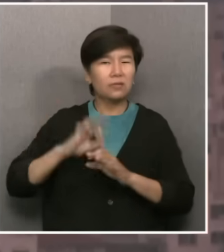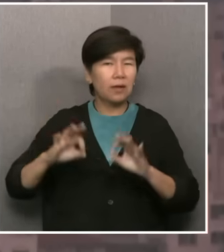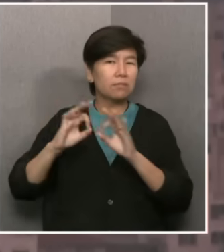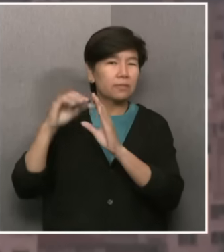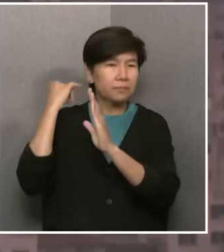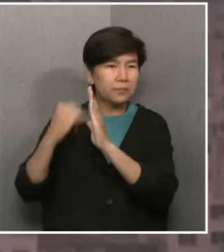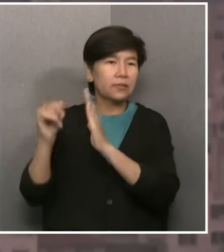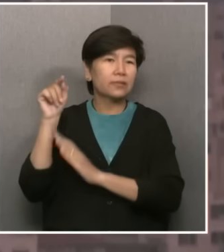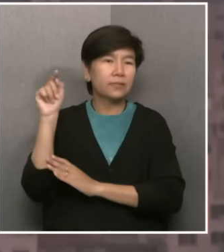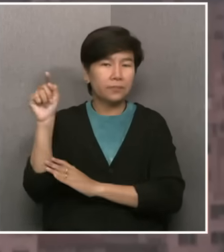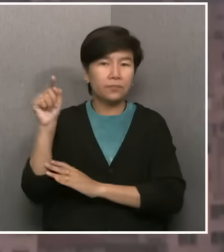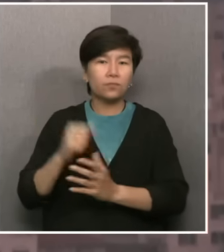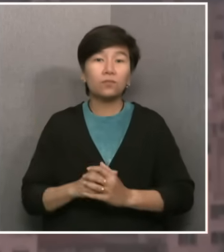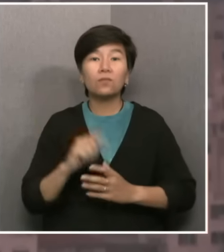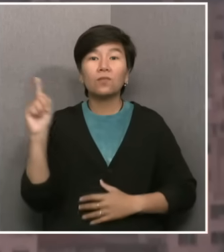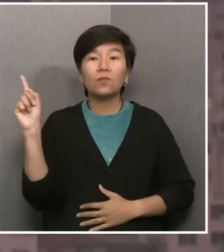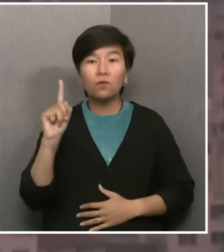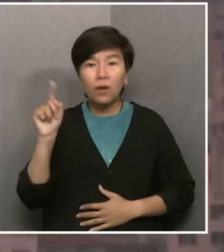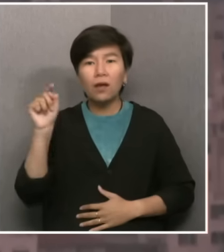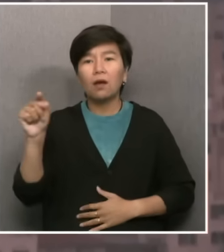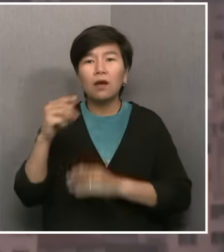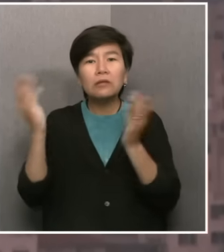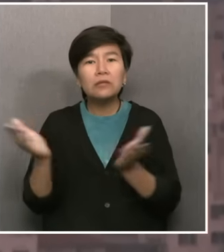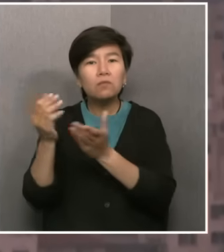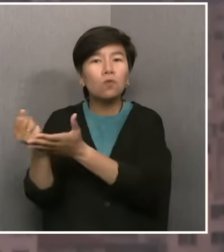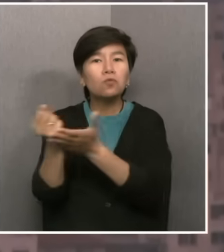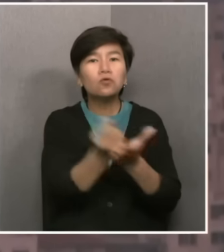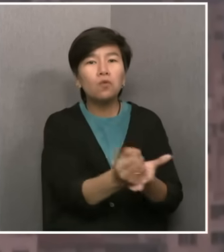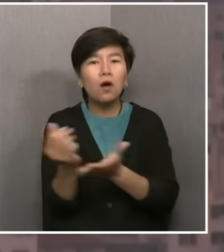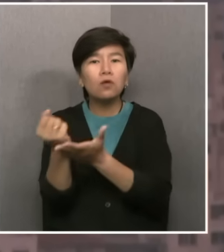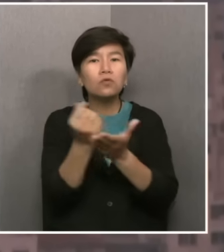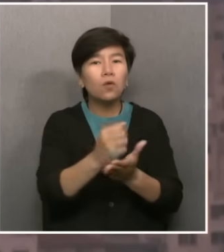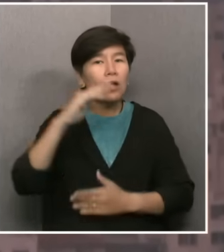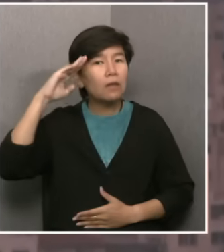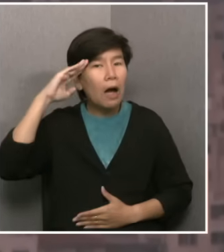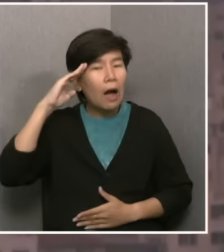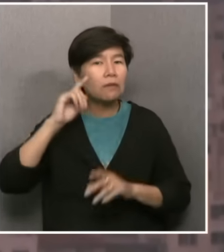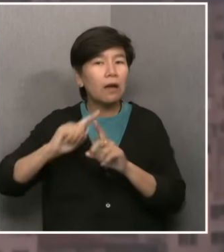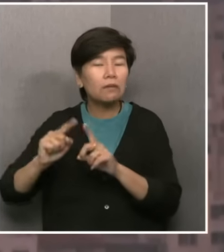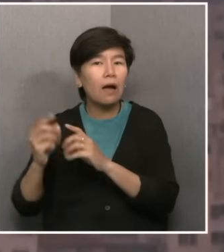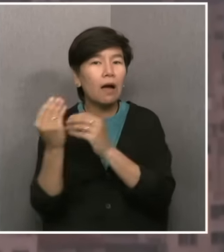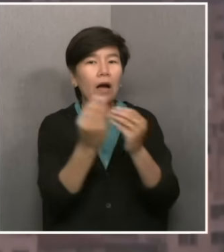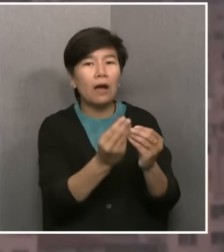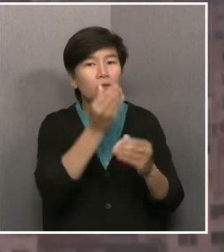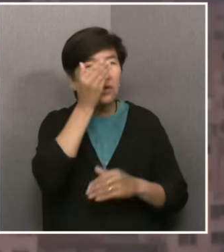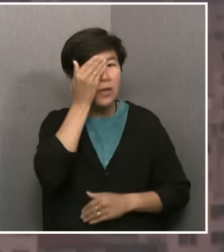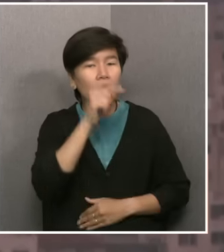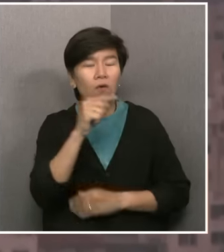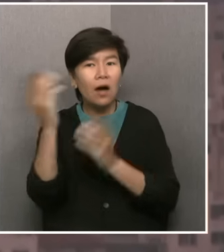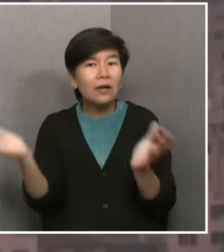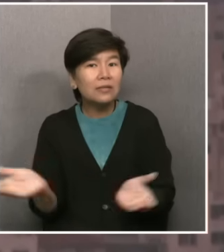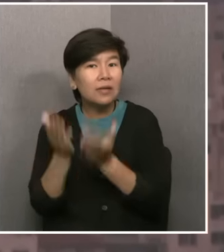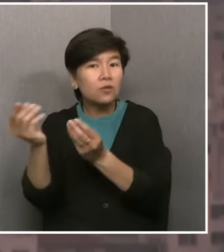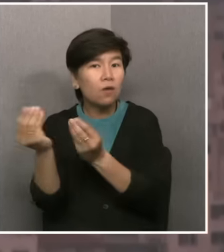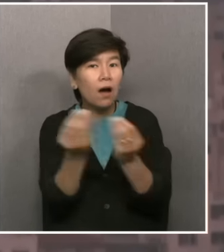เช่นกันค่ะในฐานะที่จัดส่งการสนับสนุนด้านการทหารให้กับอิสราเอลเพราะการสนับสนุนด้านการ